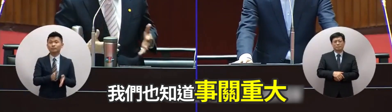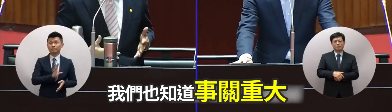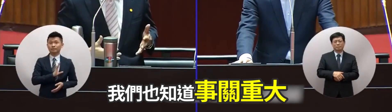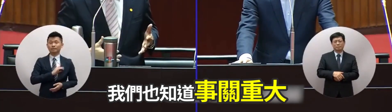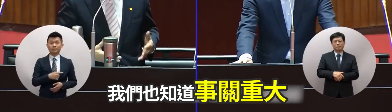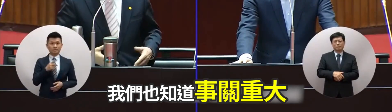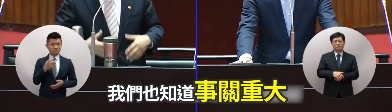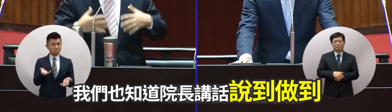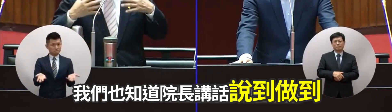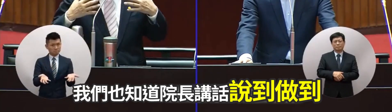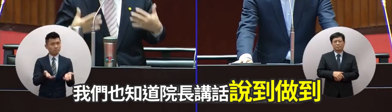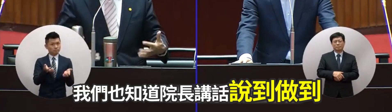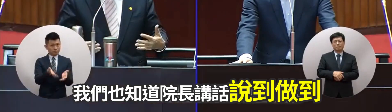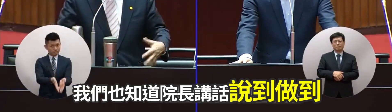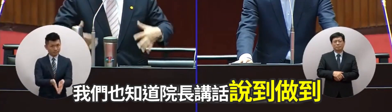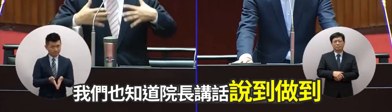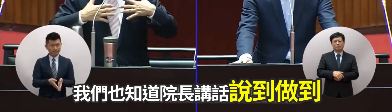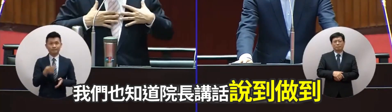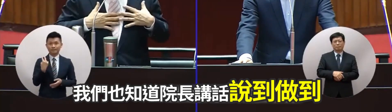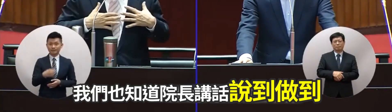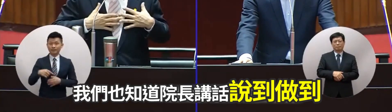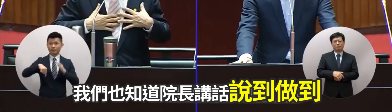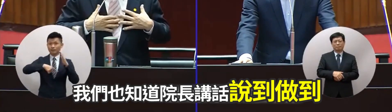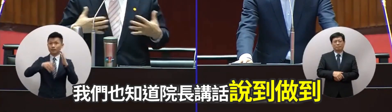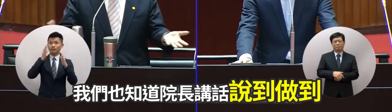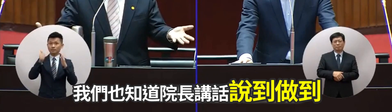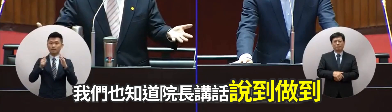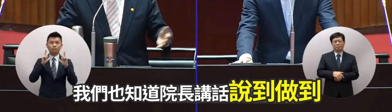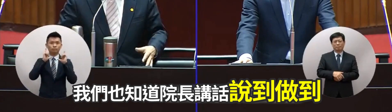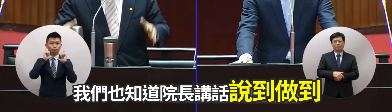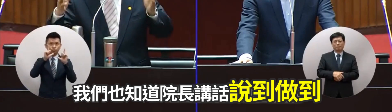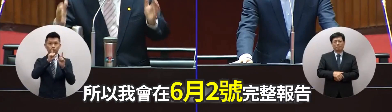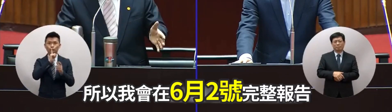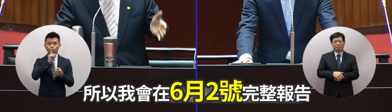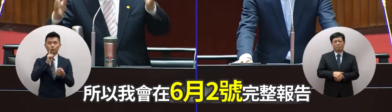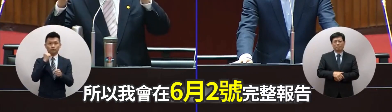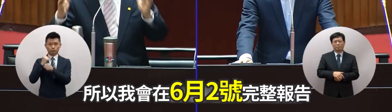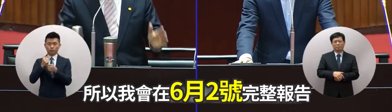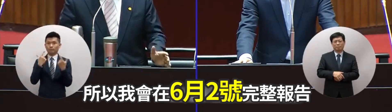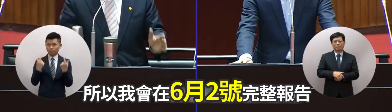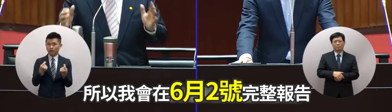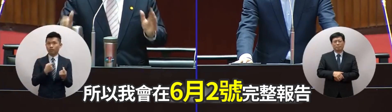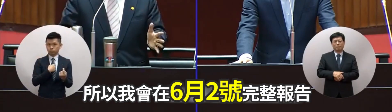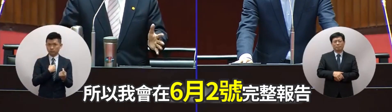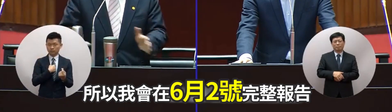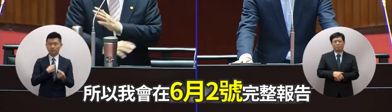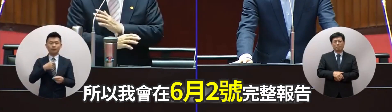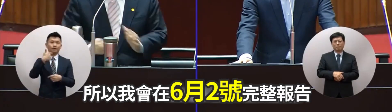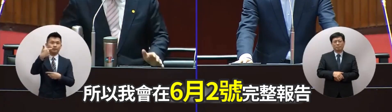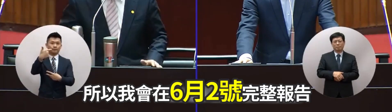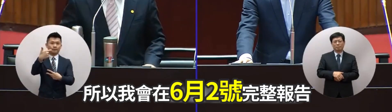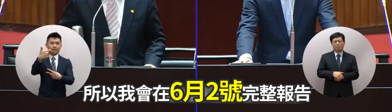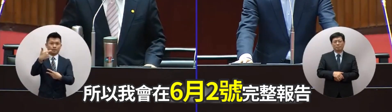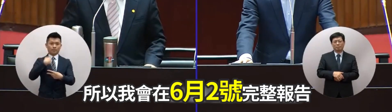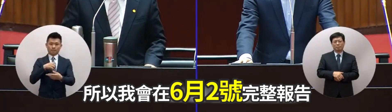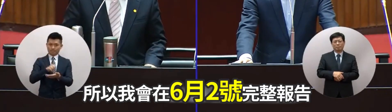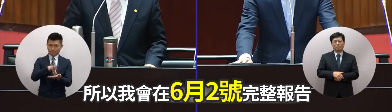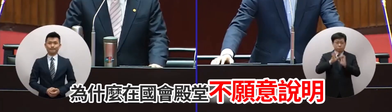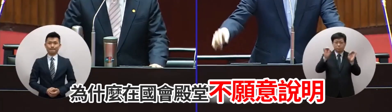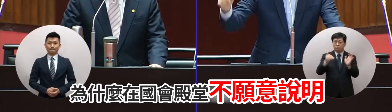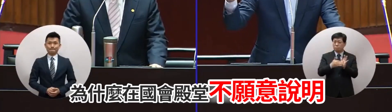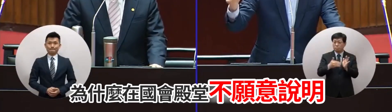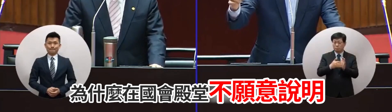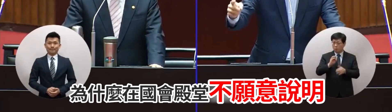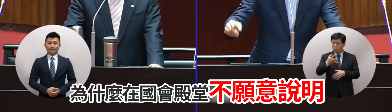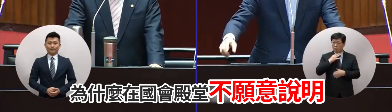事关重大，我们也知道院长讲话说到做到，所以我会在6月2号完整报告。